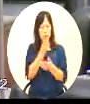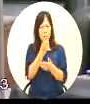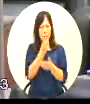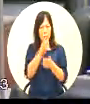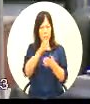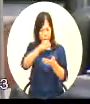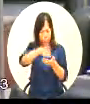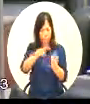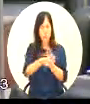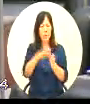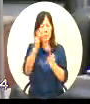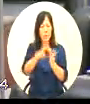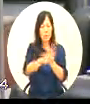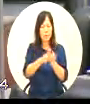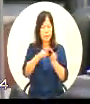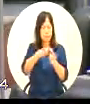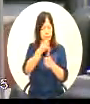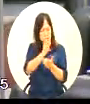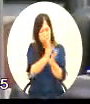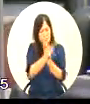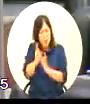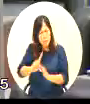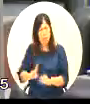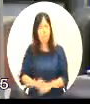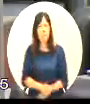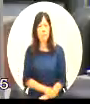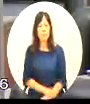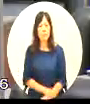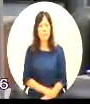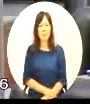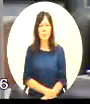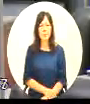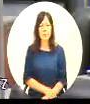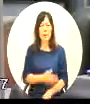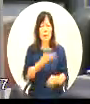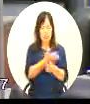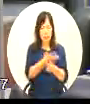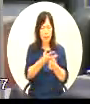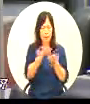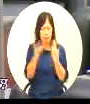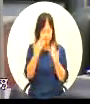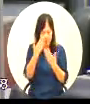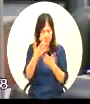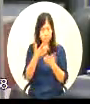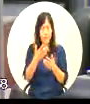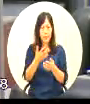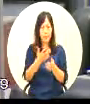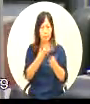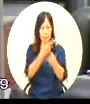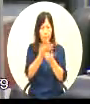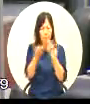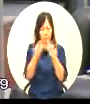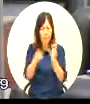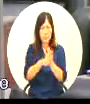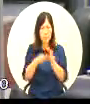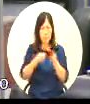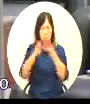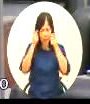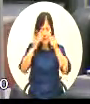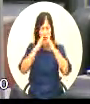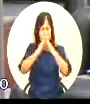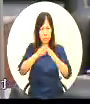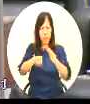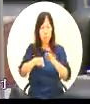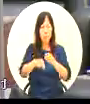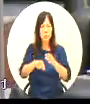等等，是不是我们可以让我们更明确的让我们所有高雄市里面